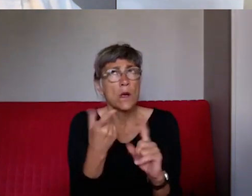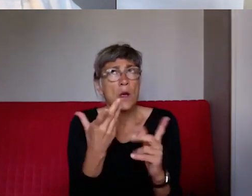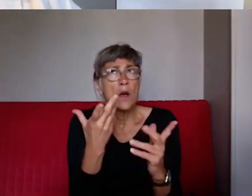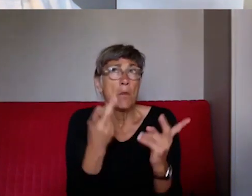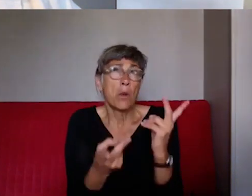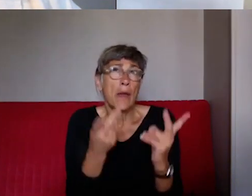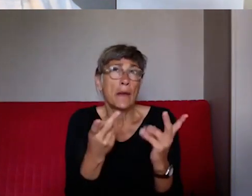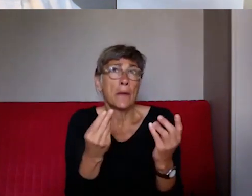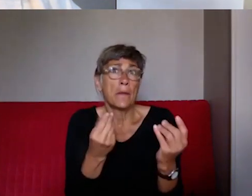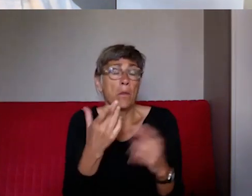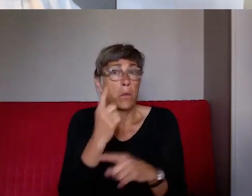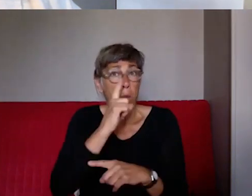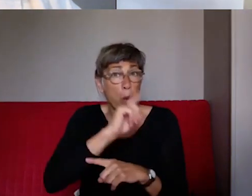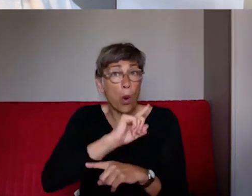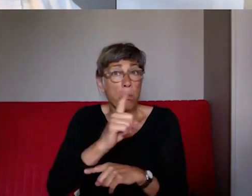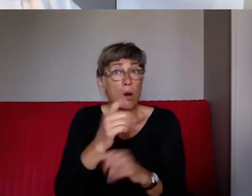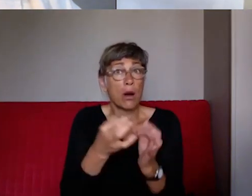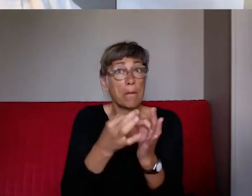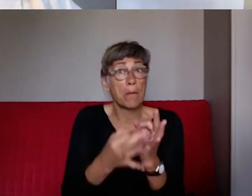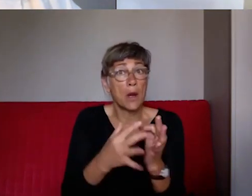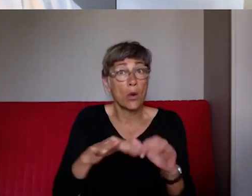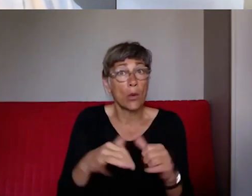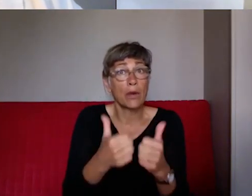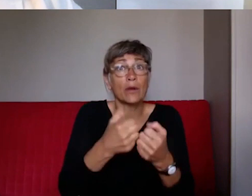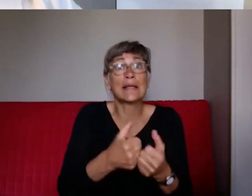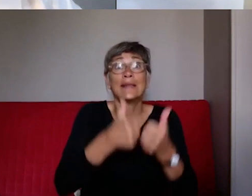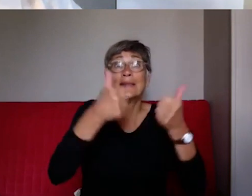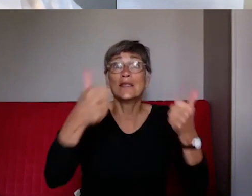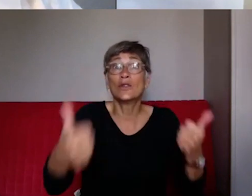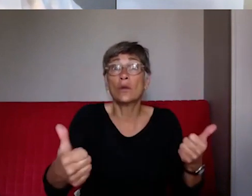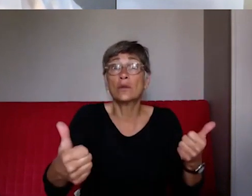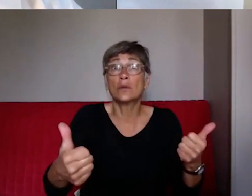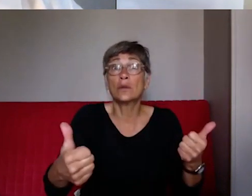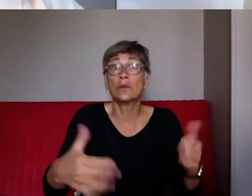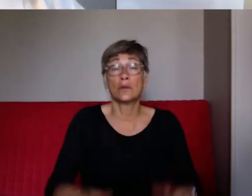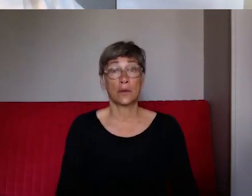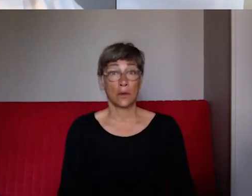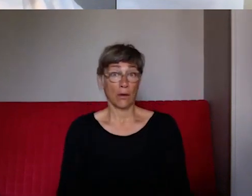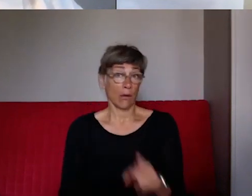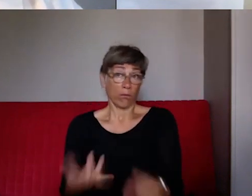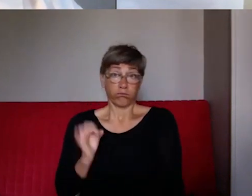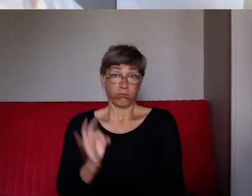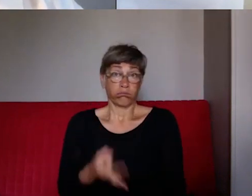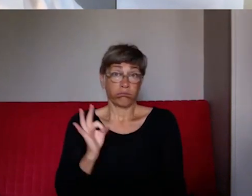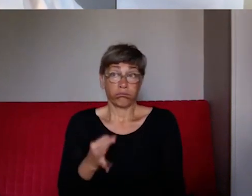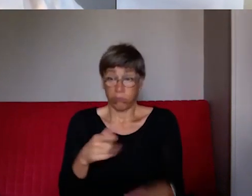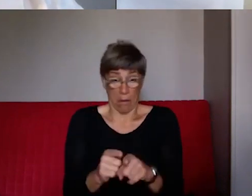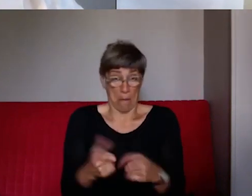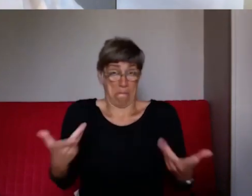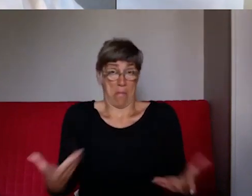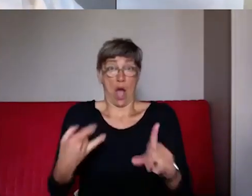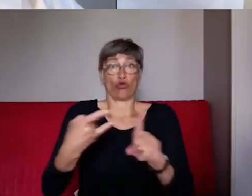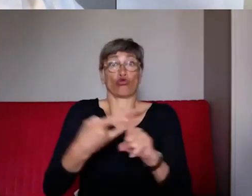envisager des bilans de compétences à distance? Bah, tout à fait, comme on fait un Zoom, on pourrait très bien utiliser